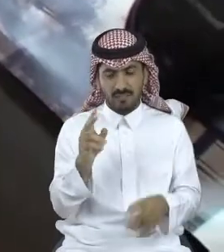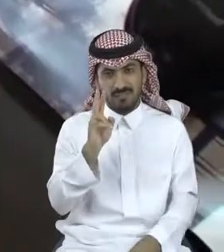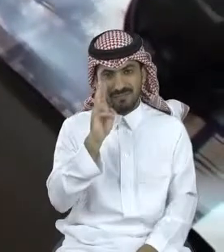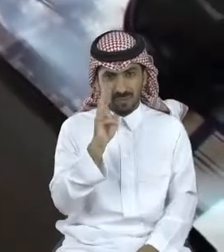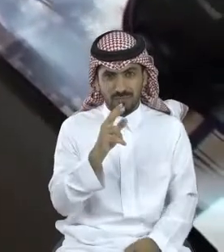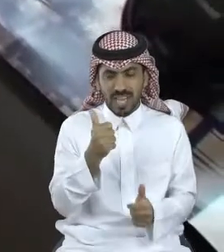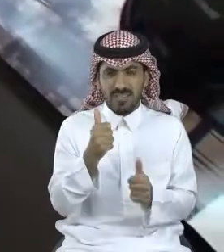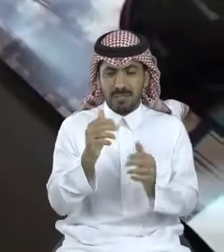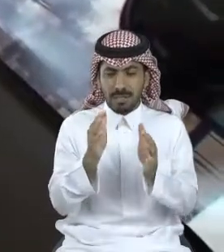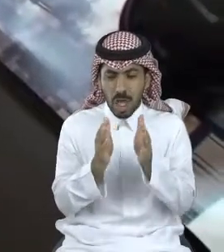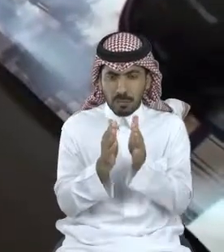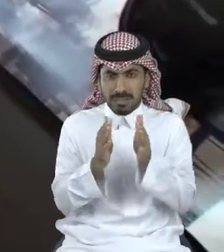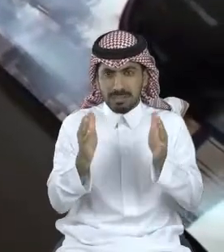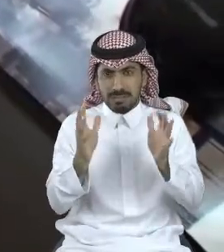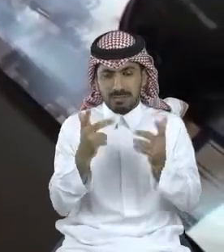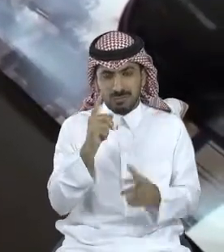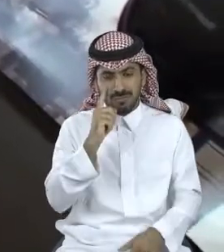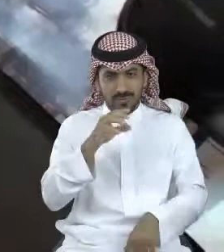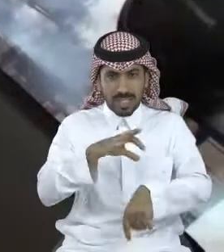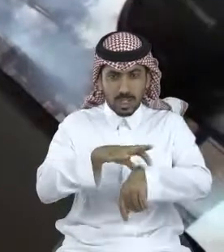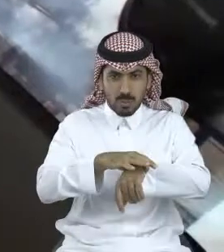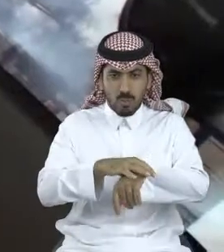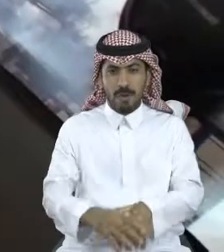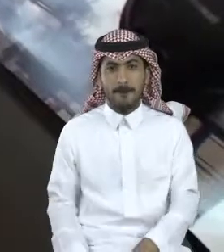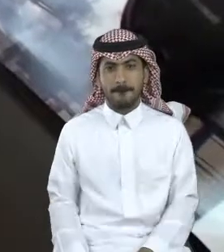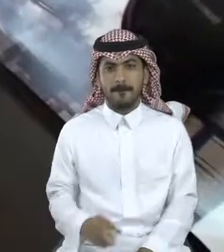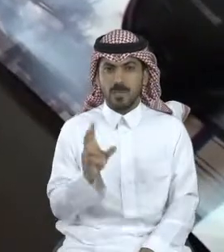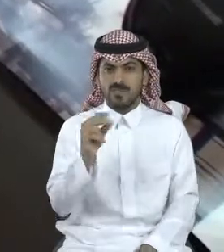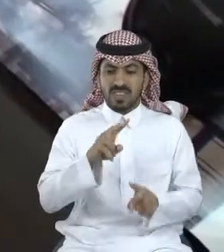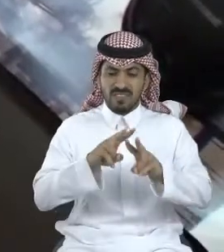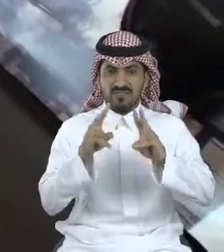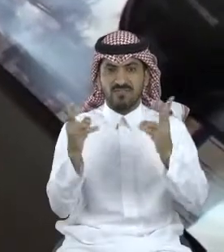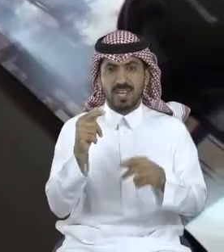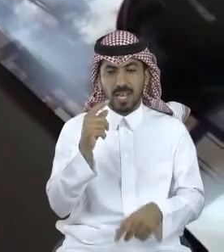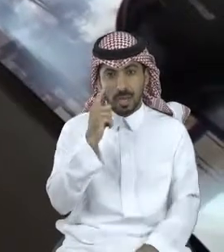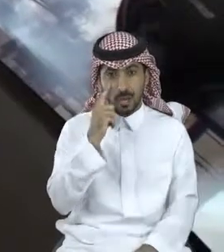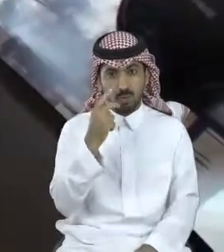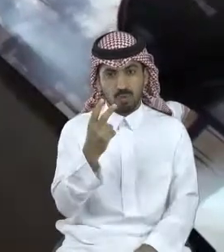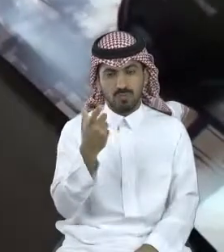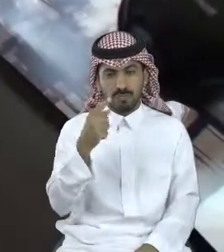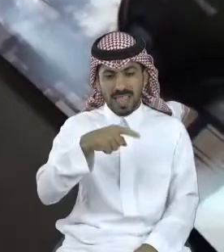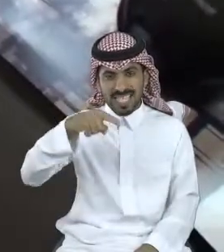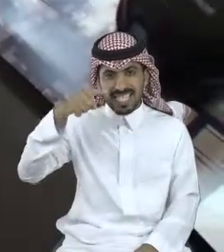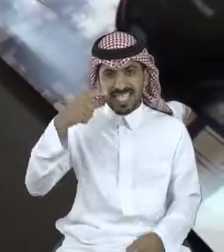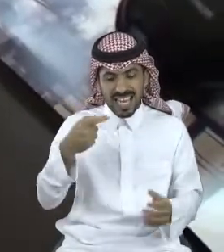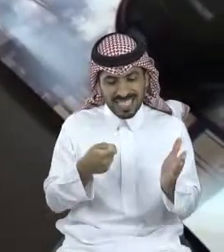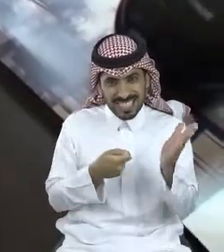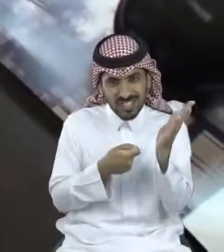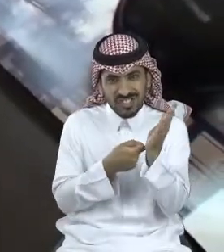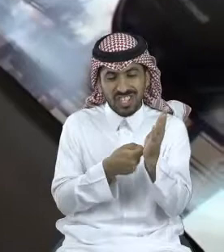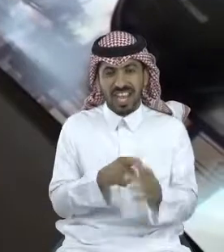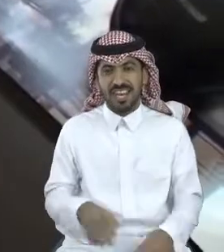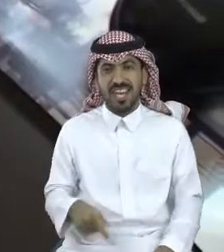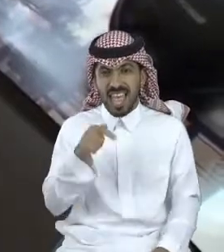ناحية المقاس حق نفس السوار اللي حطيناه فوق بعض، يعني يبان اوكي شايفين ممتاز في فرق. وبرضو حيجي عندكم السلك حق الشحن. الحين لو